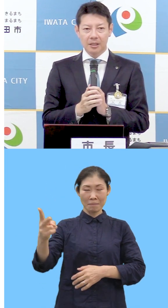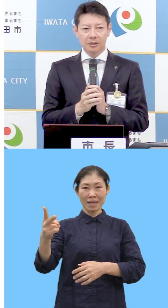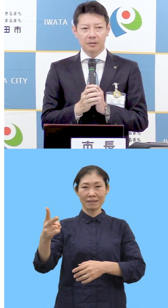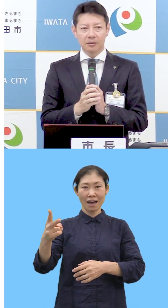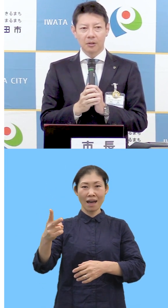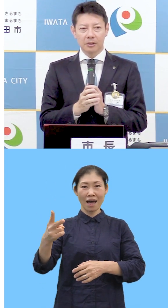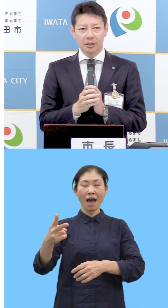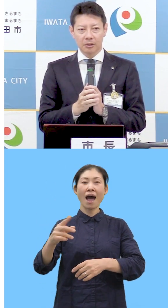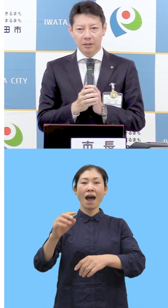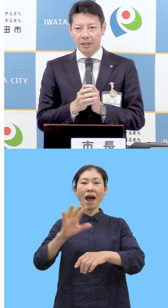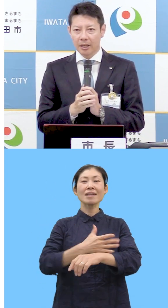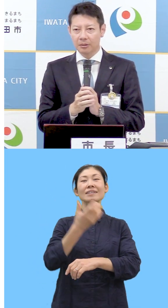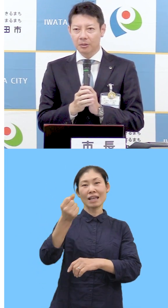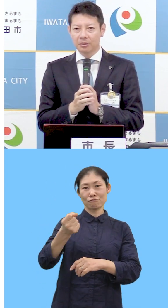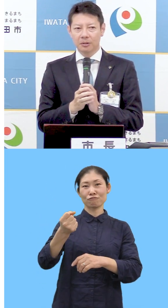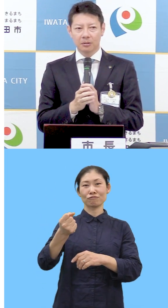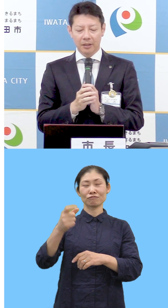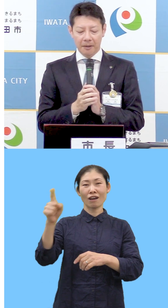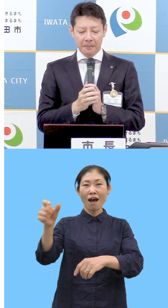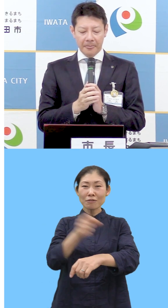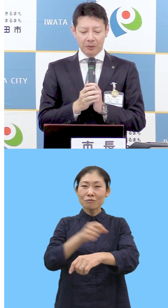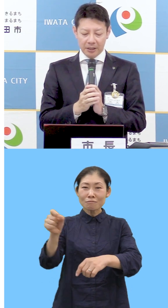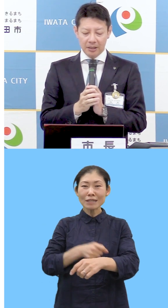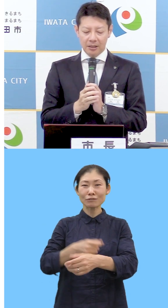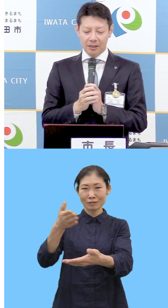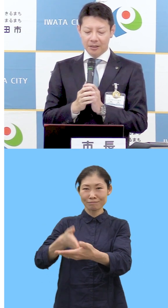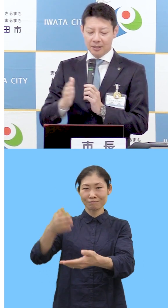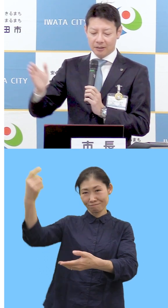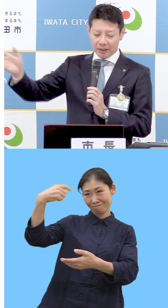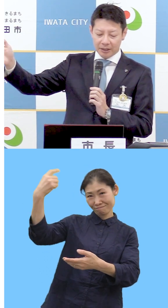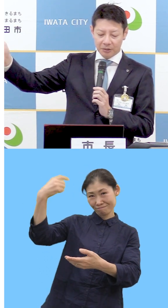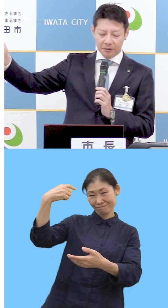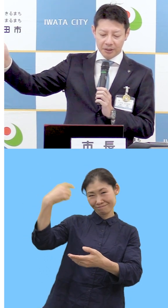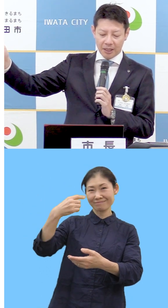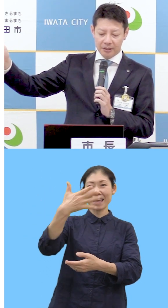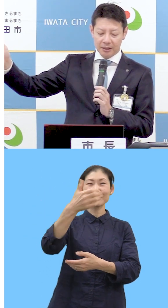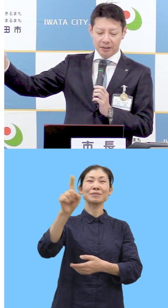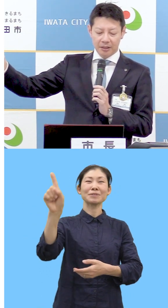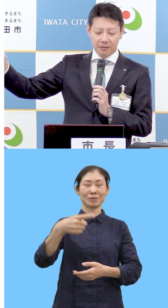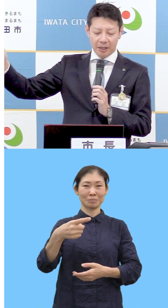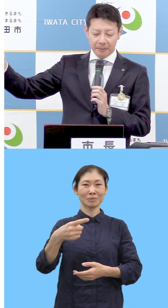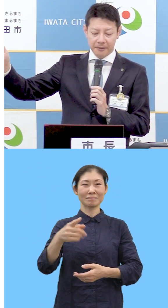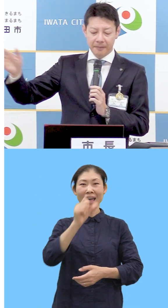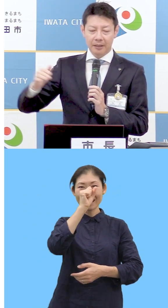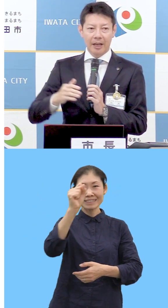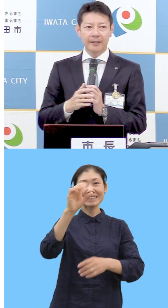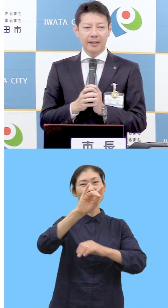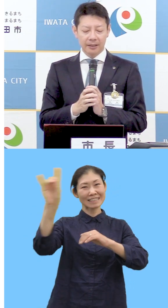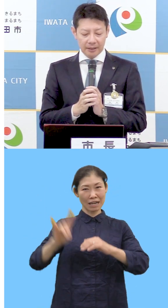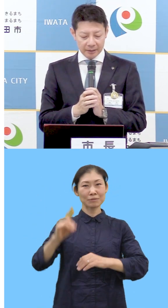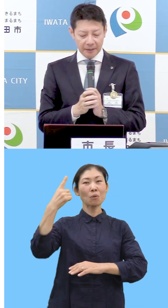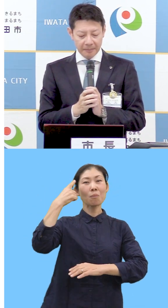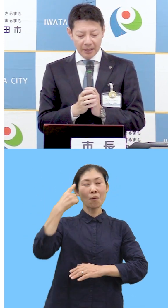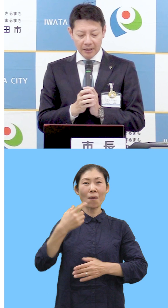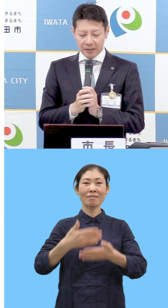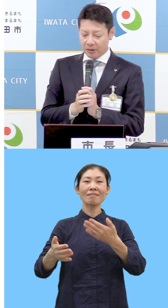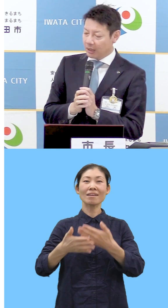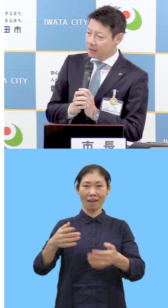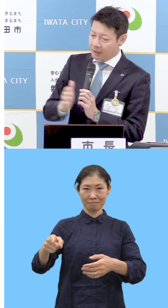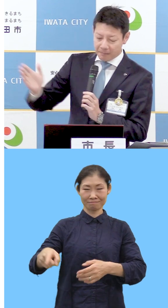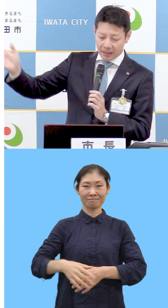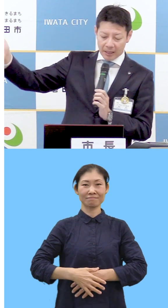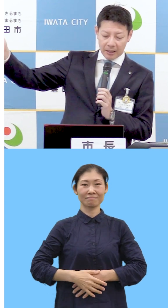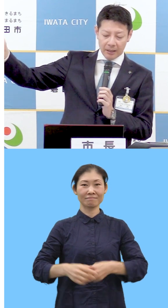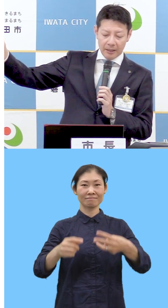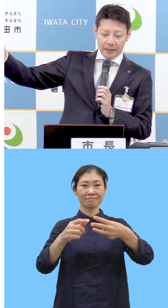特別レッスンを選手から受けられるということで、これいい企画だなというふうに感じた次第でございます。体験型ですね。それ